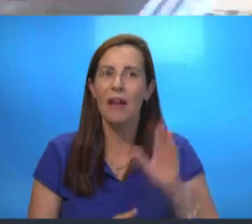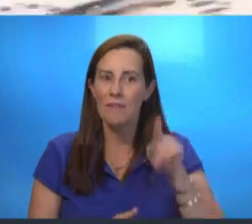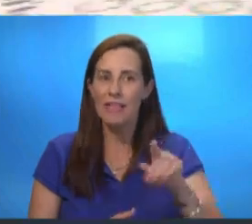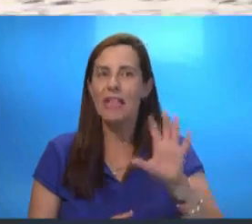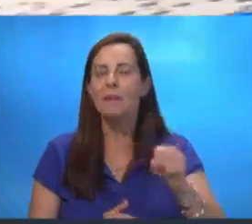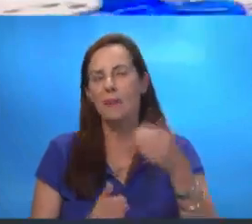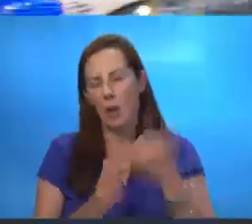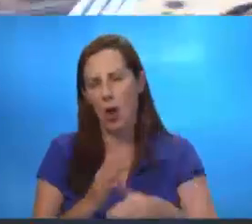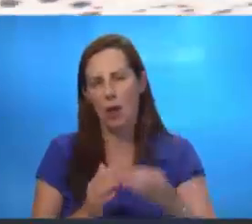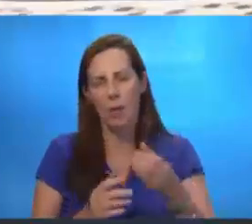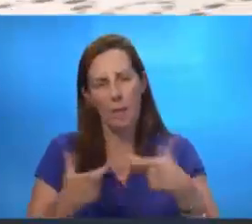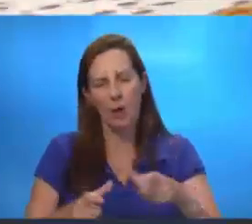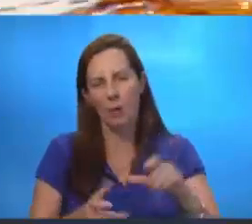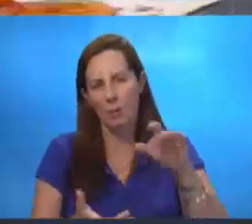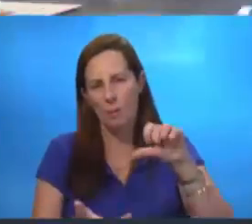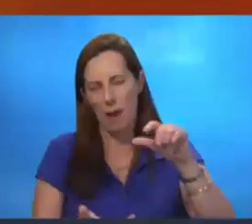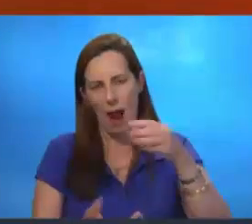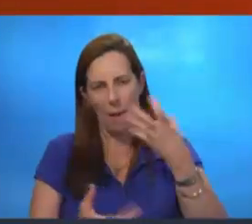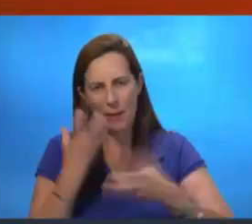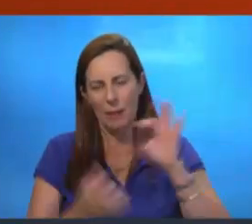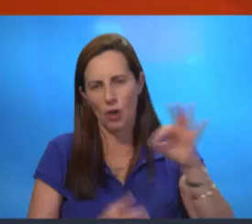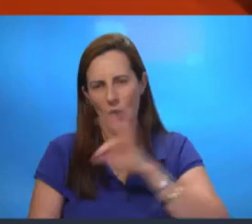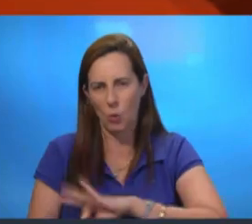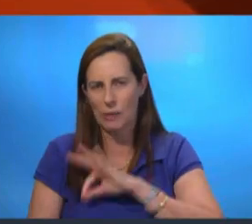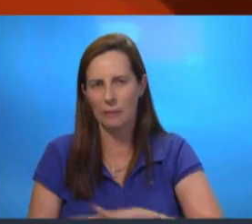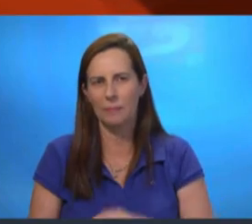אם תוותרו על מנות מהמטבח המקומי.